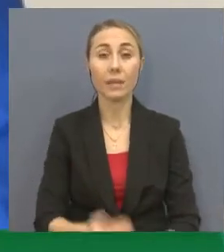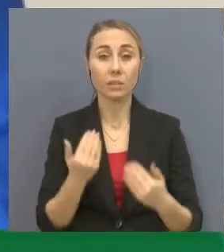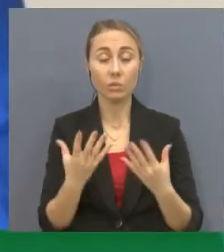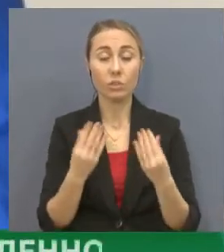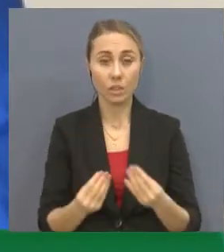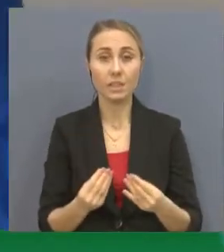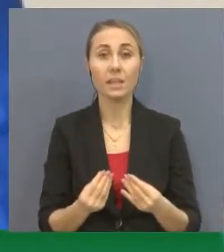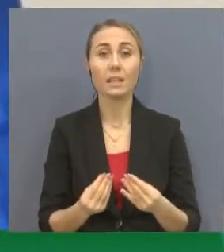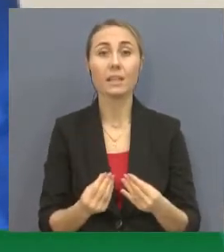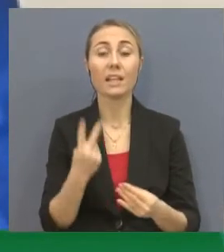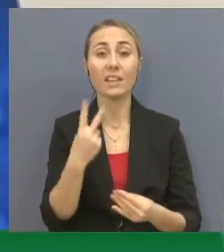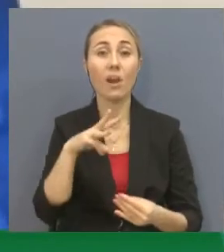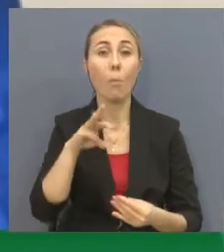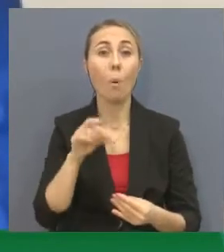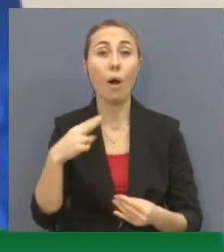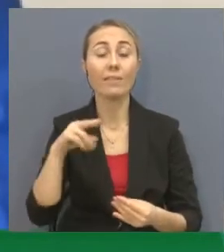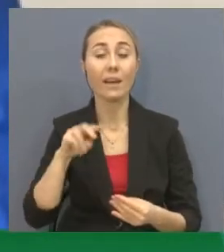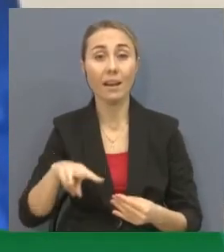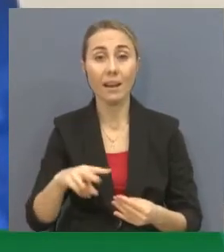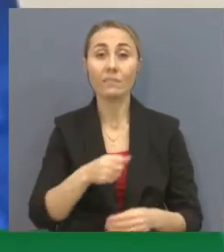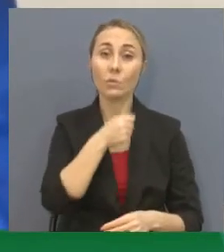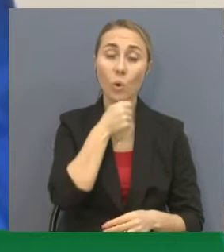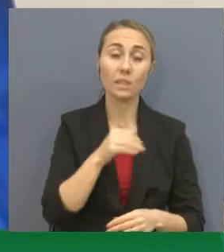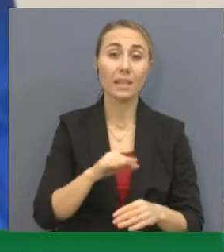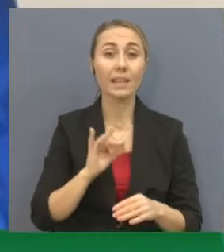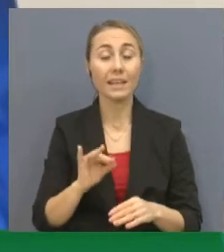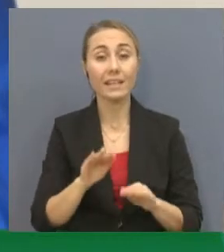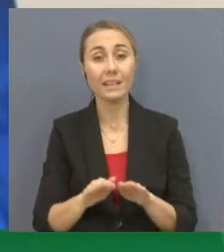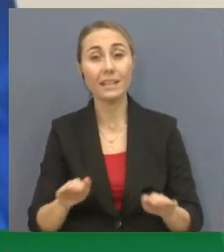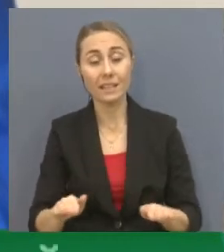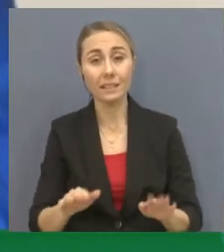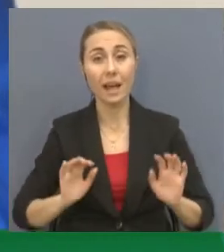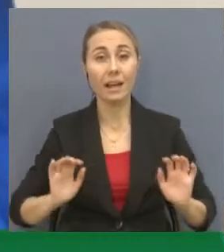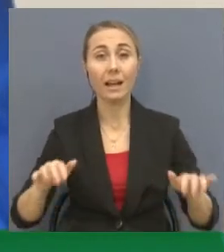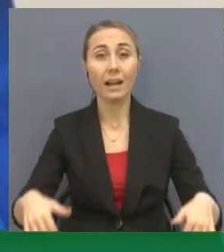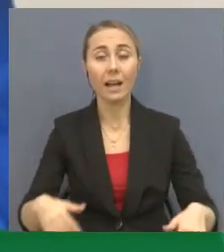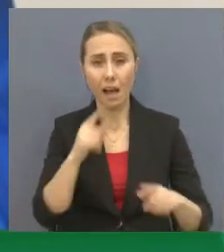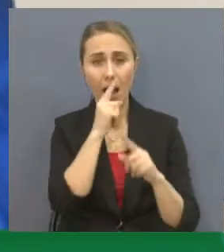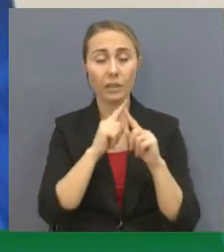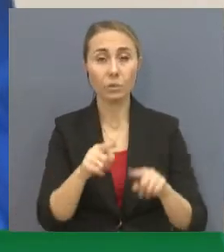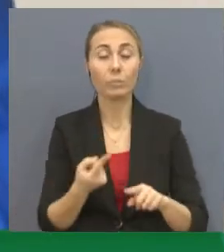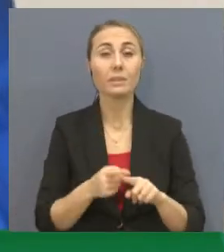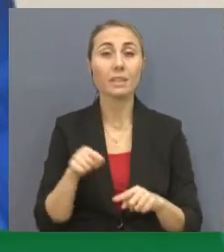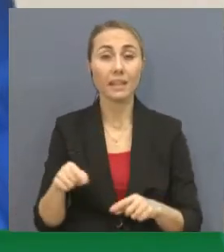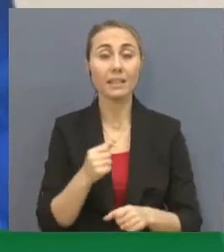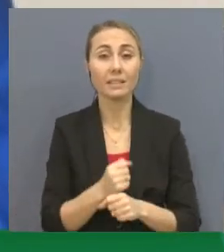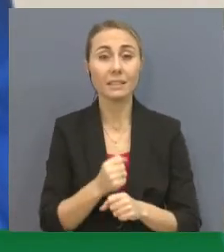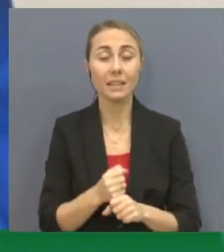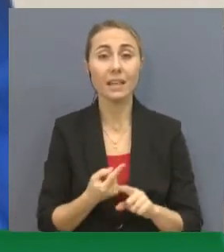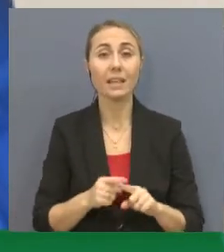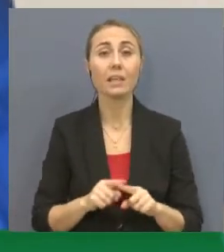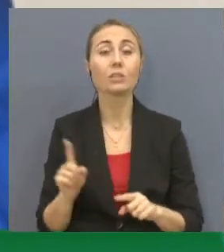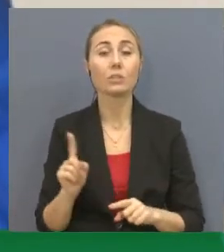двух моделей взрослой и детской коляски особенностями данных изделий является то что